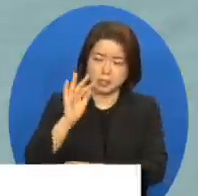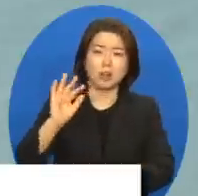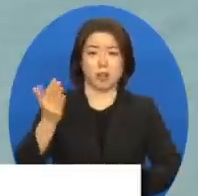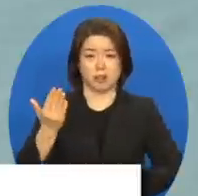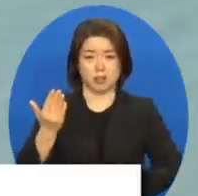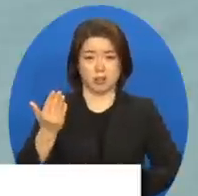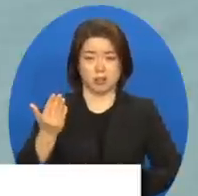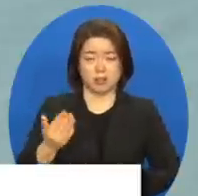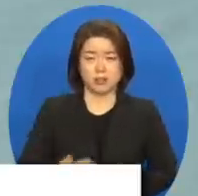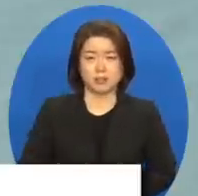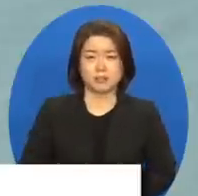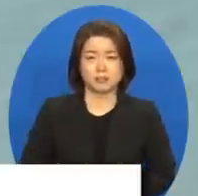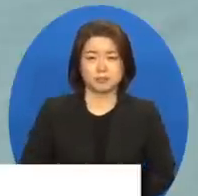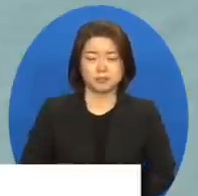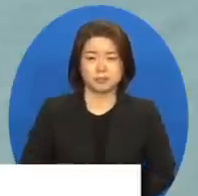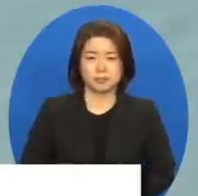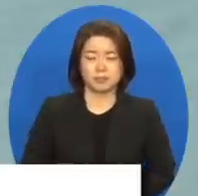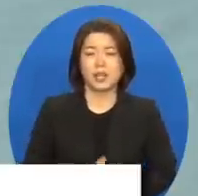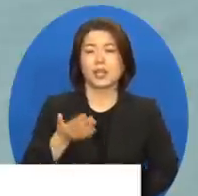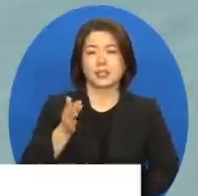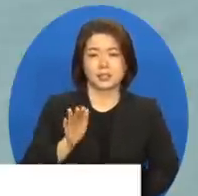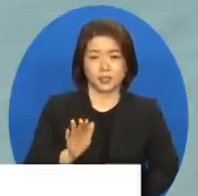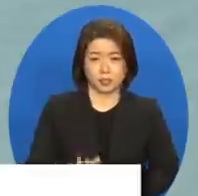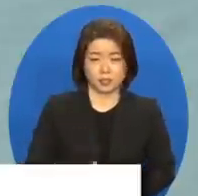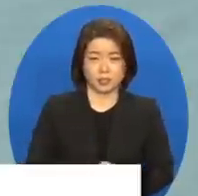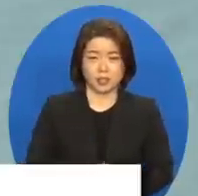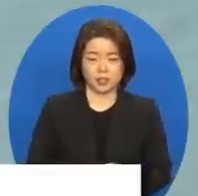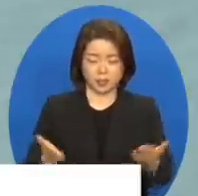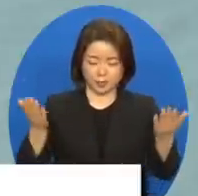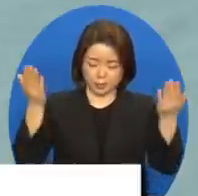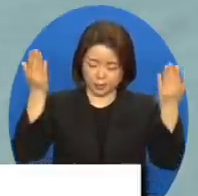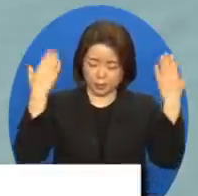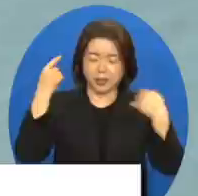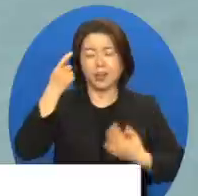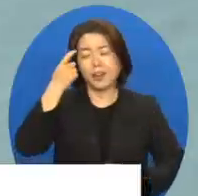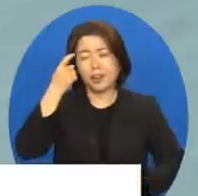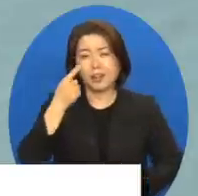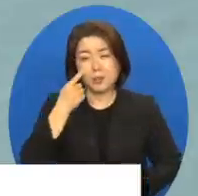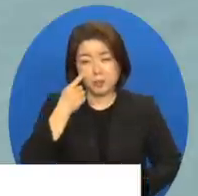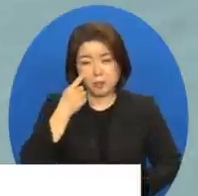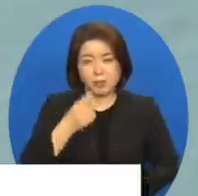거니까. 그런데 지나고 보니까